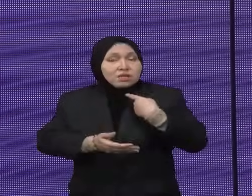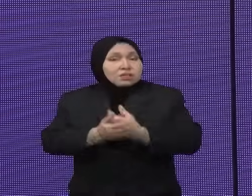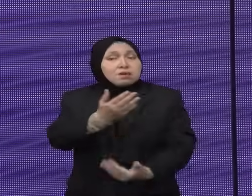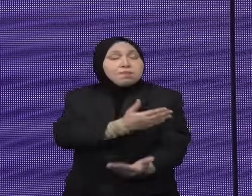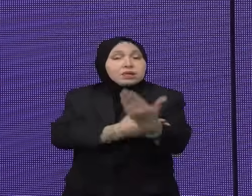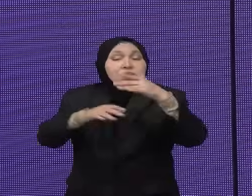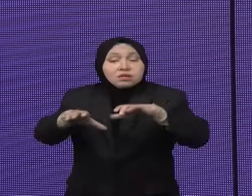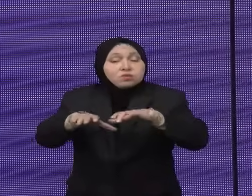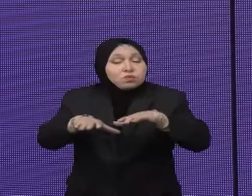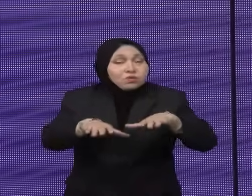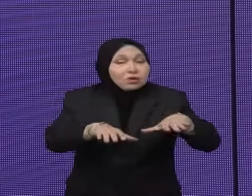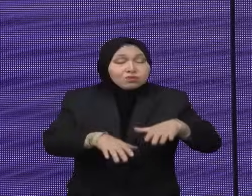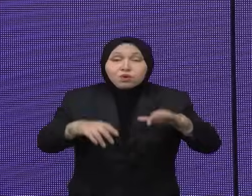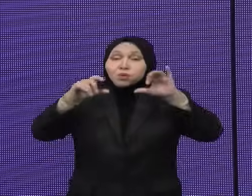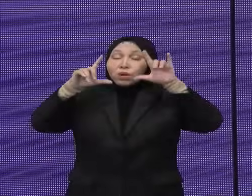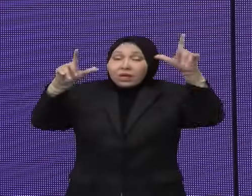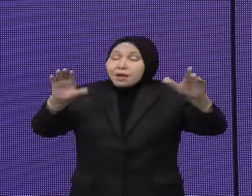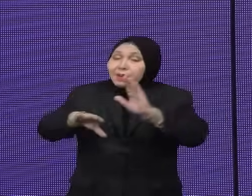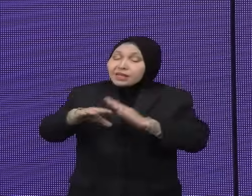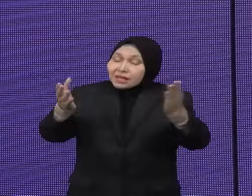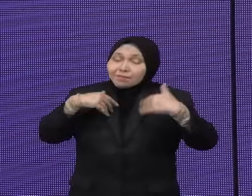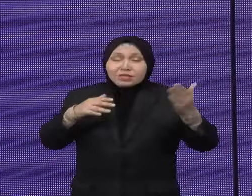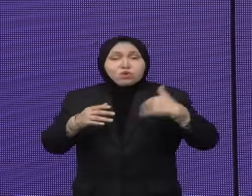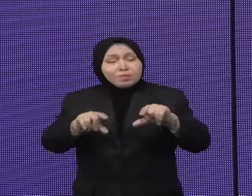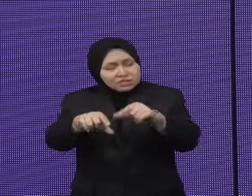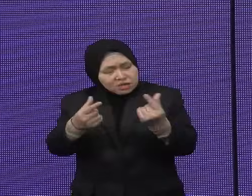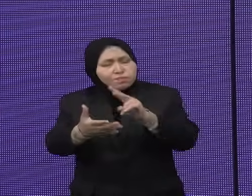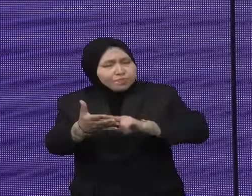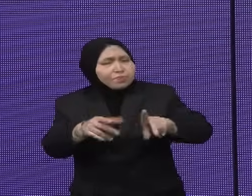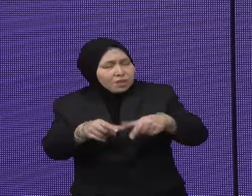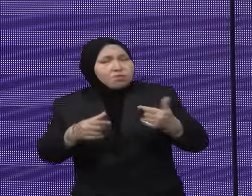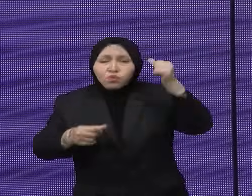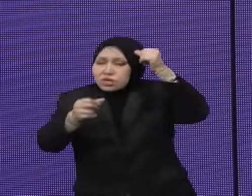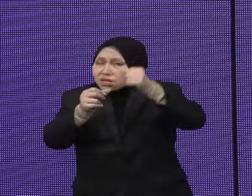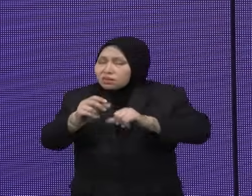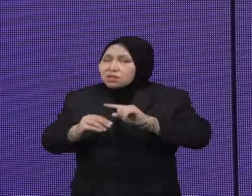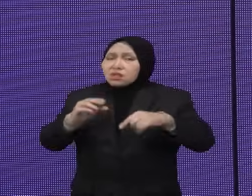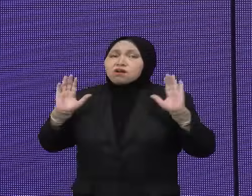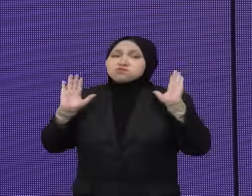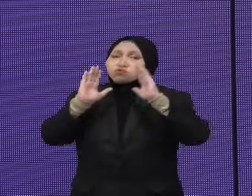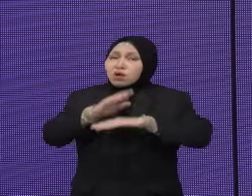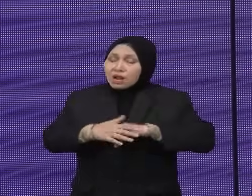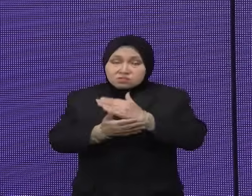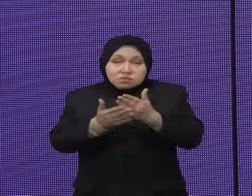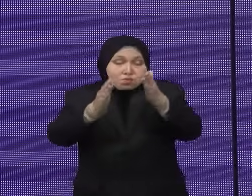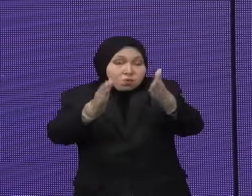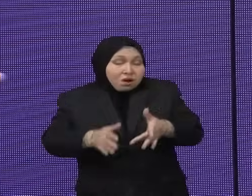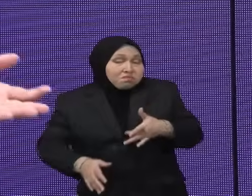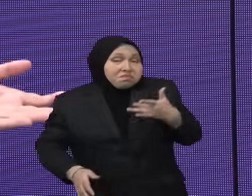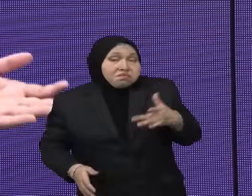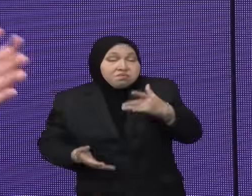kejut bangun subuh, ajak baca Quran, untuk kita ingatkan pasal solat. Bagi setengah orang merasakan